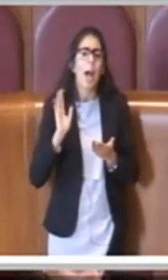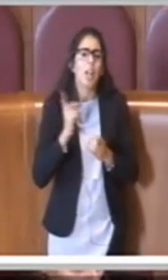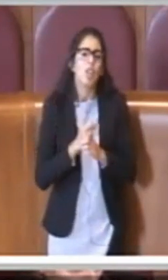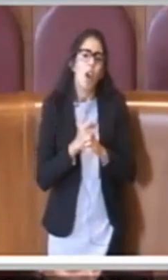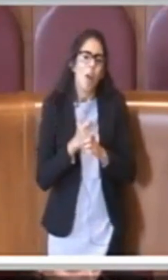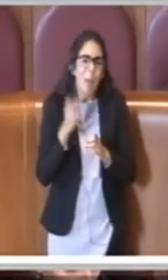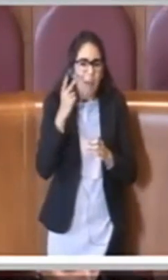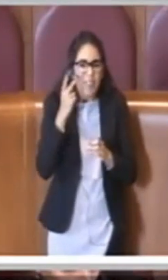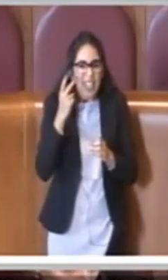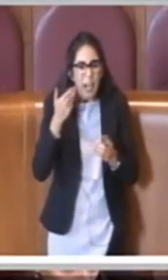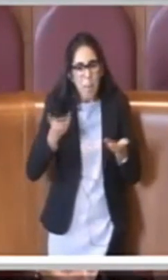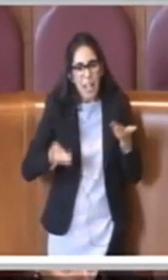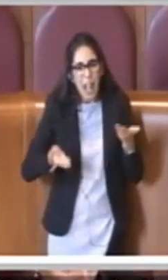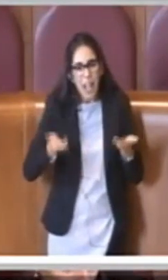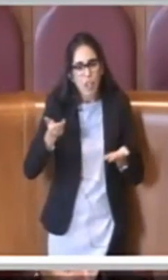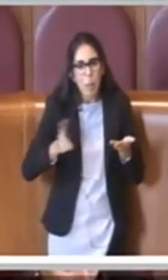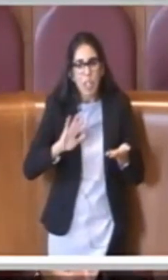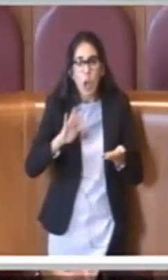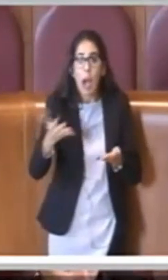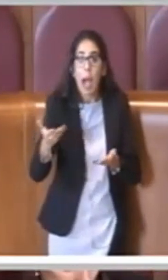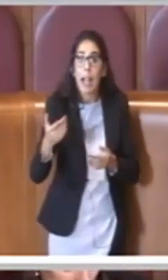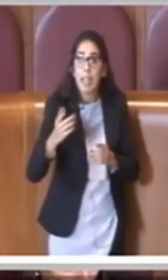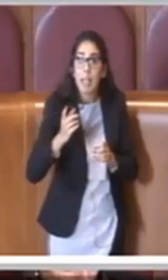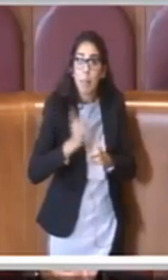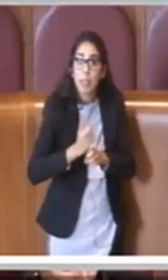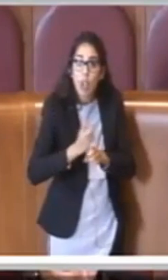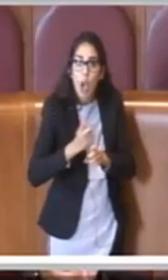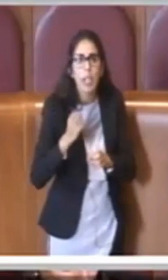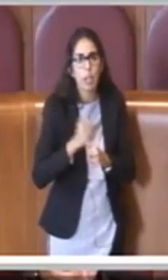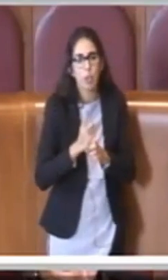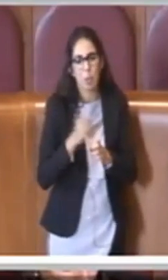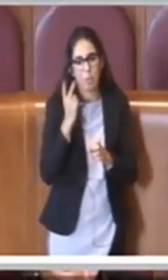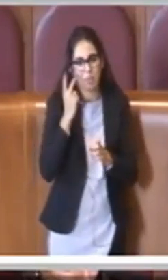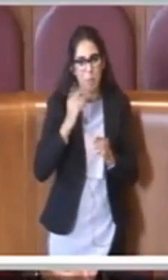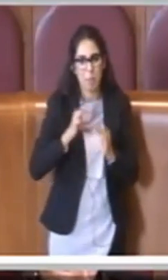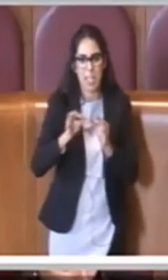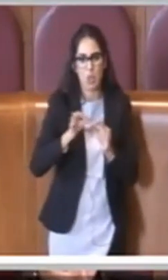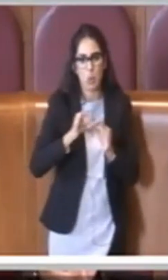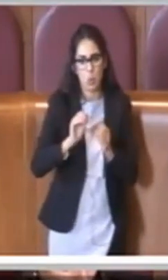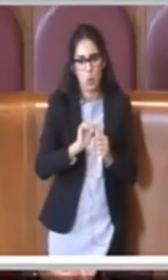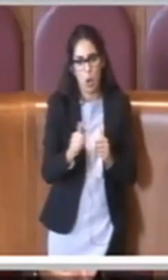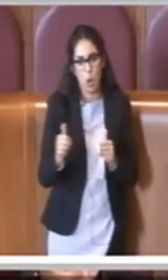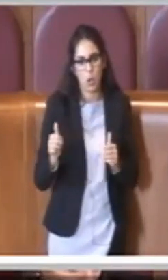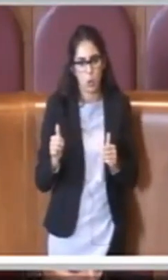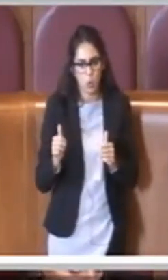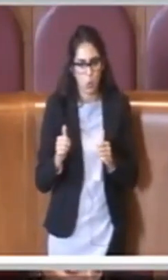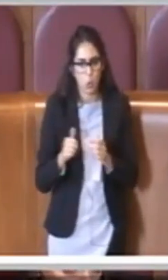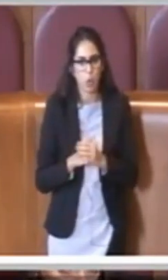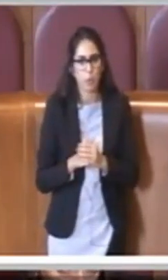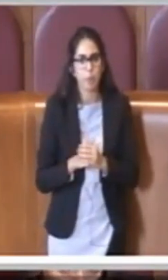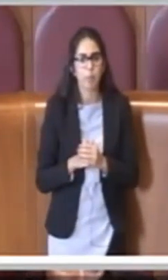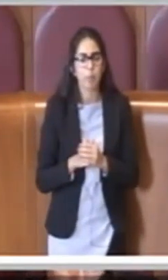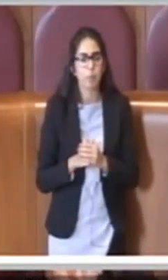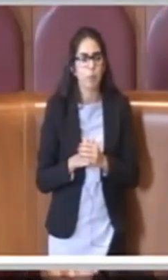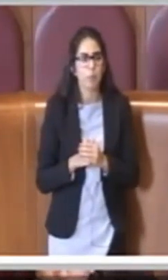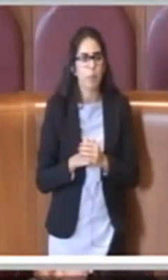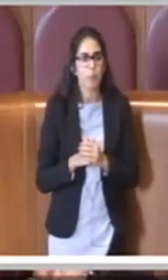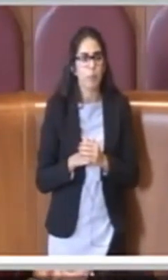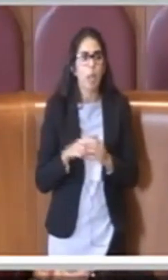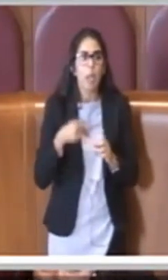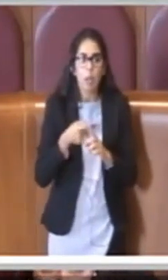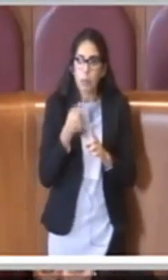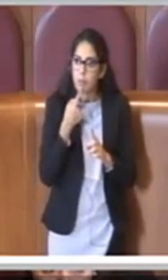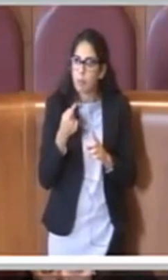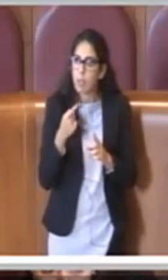del settore. E poi, in particolare riguardo al terzo punto, si parla di accertare che non venga usata